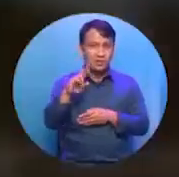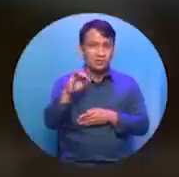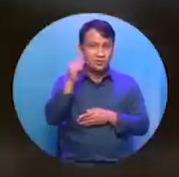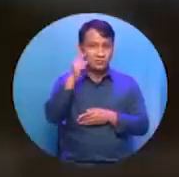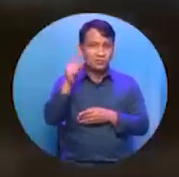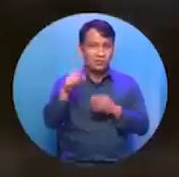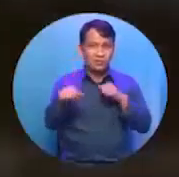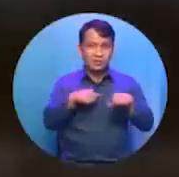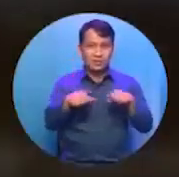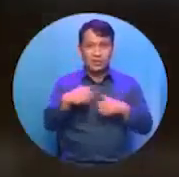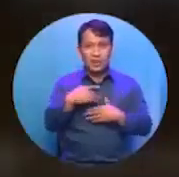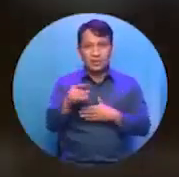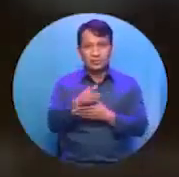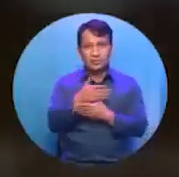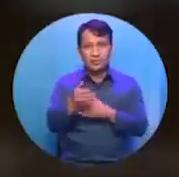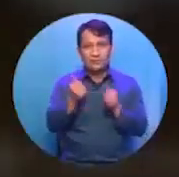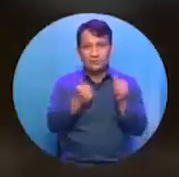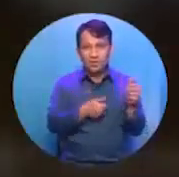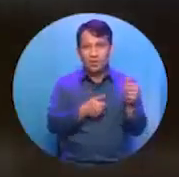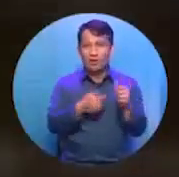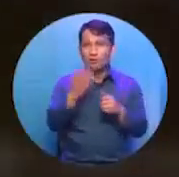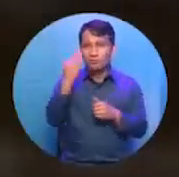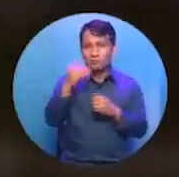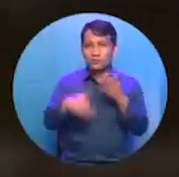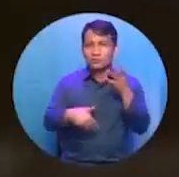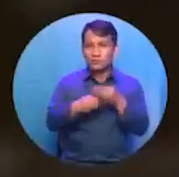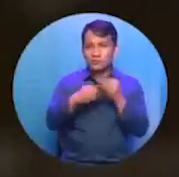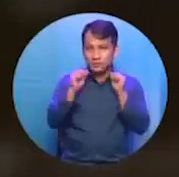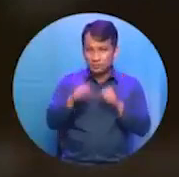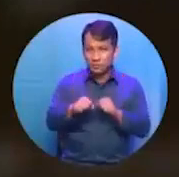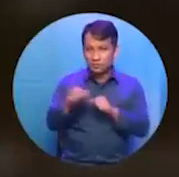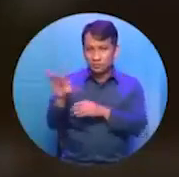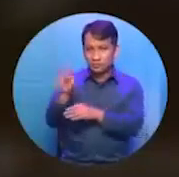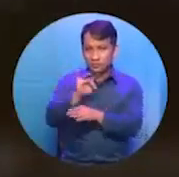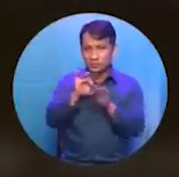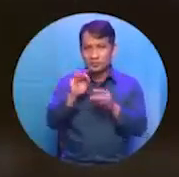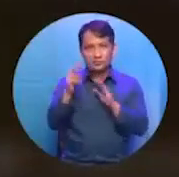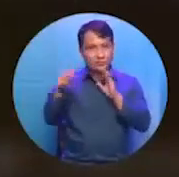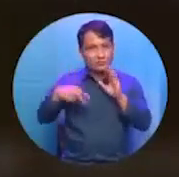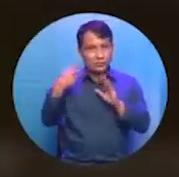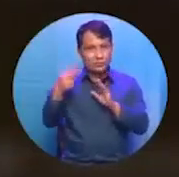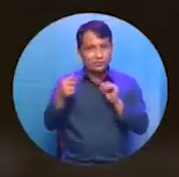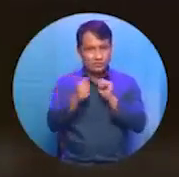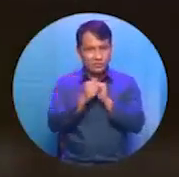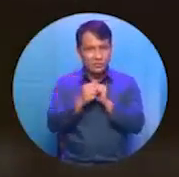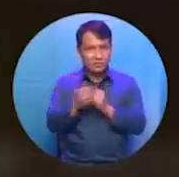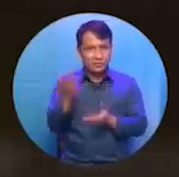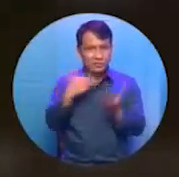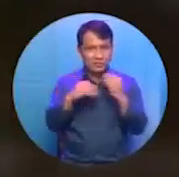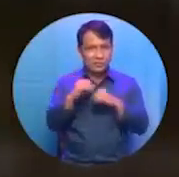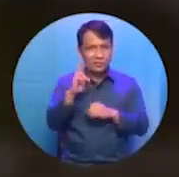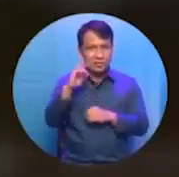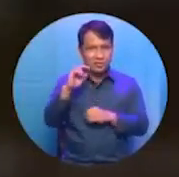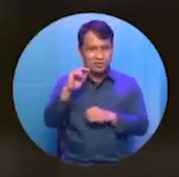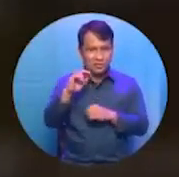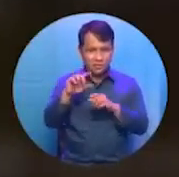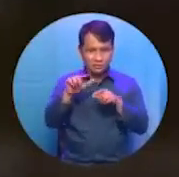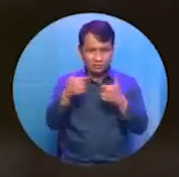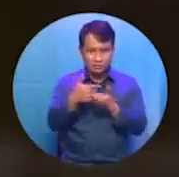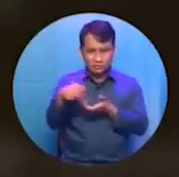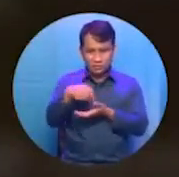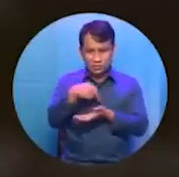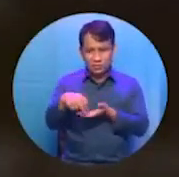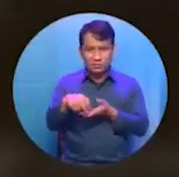Rapitulfo in Action, like, share, and follow. Pagkatapos ay piliin ang video na yan ng mga magkakatropang sumasayaw sa RTIA theme